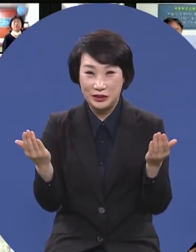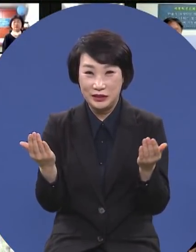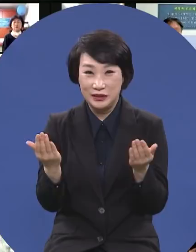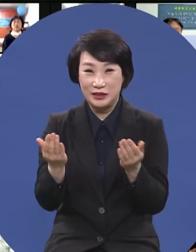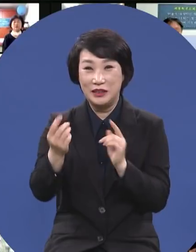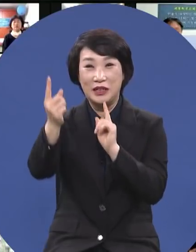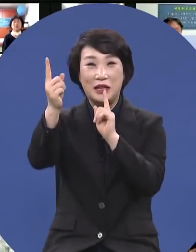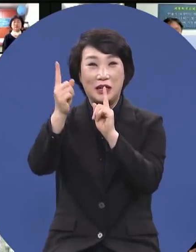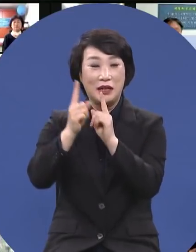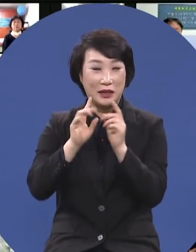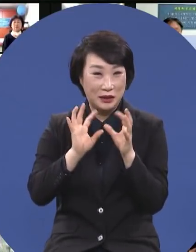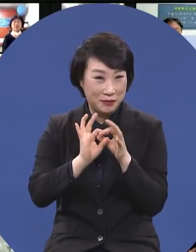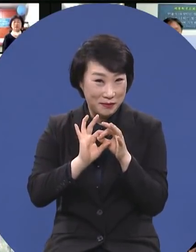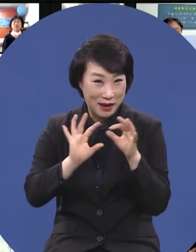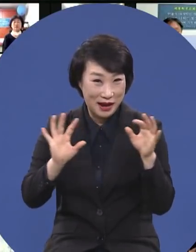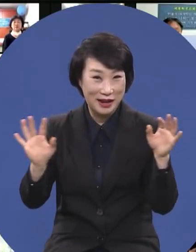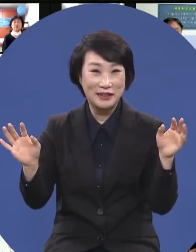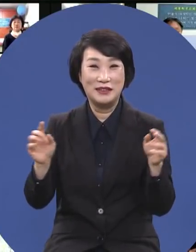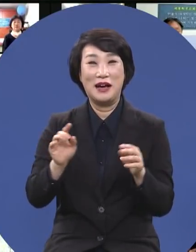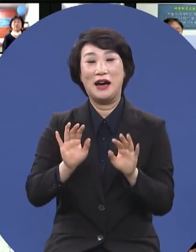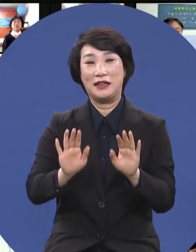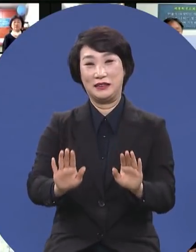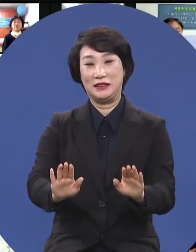무슨 일을